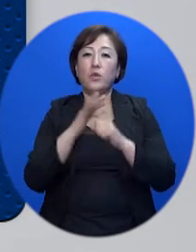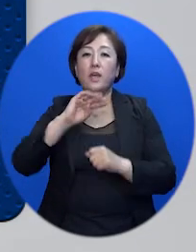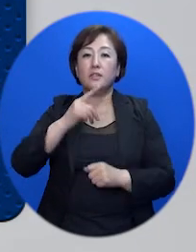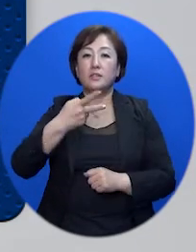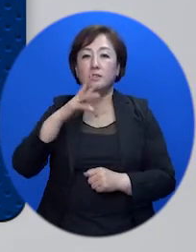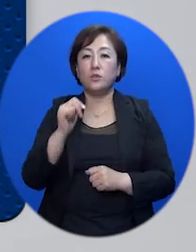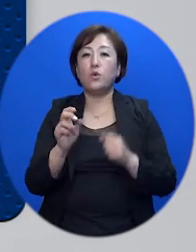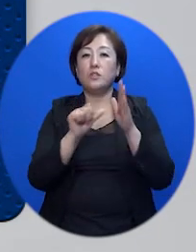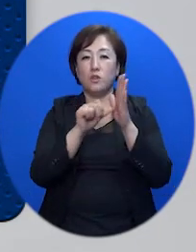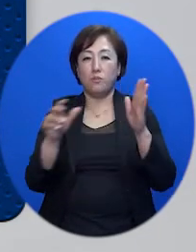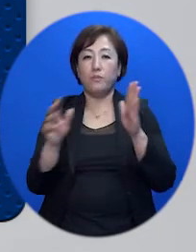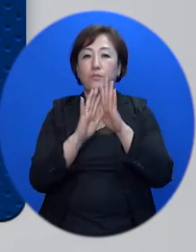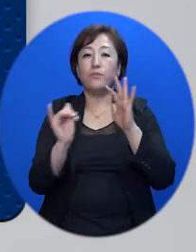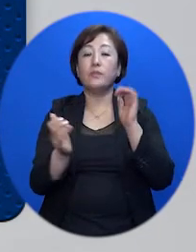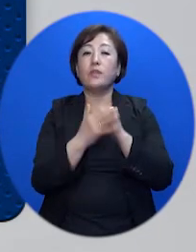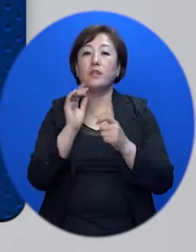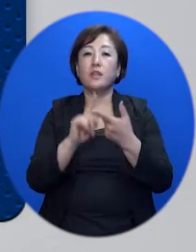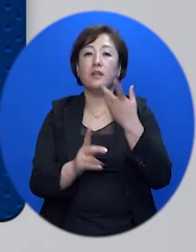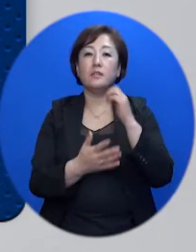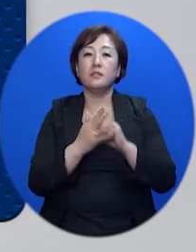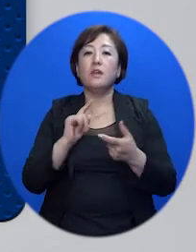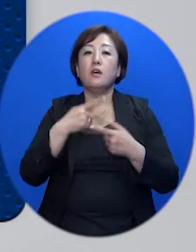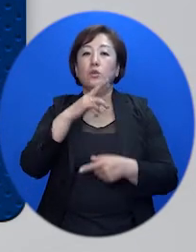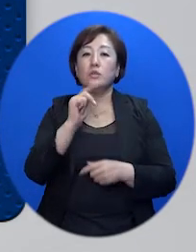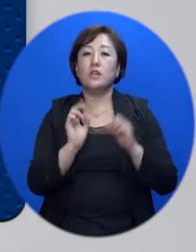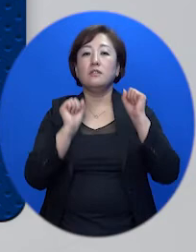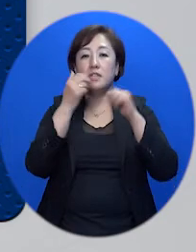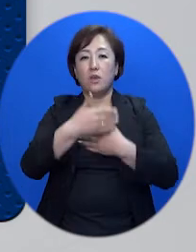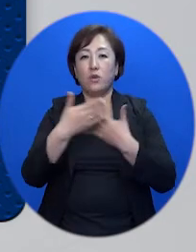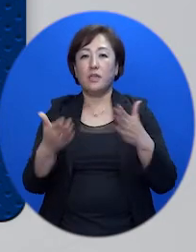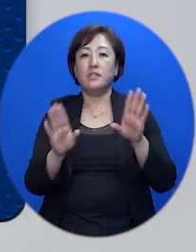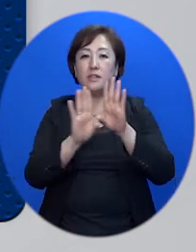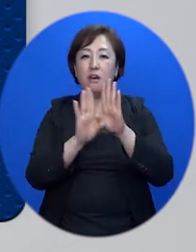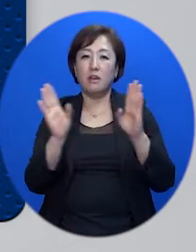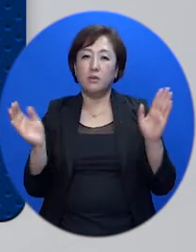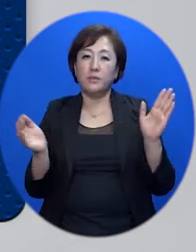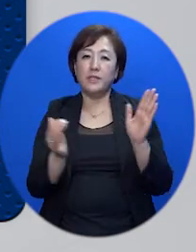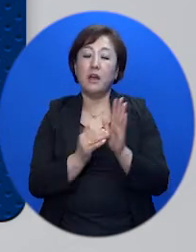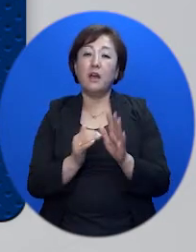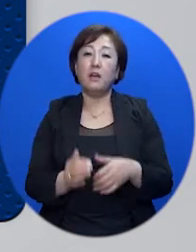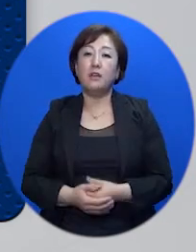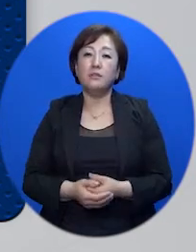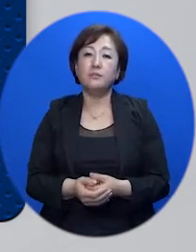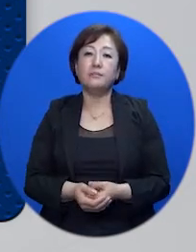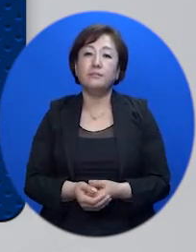제2의 트로트 전성기를 이끌고 있는 트롯걸들의 공연이 동천체육관에서 열립니다.